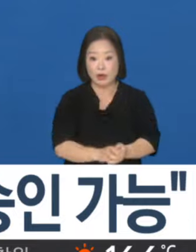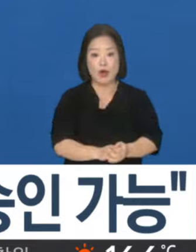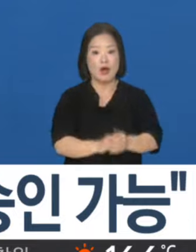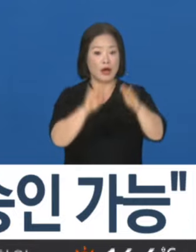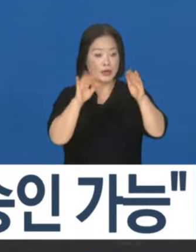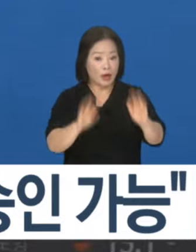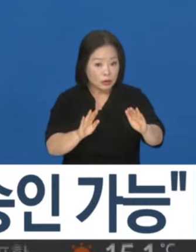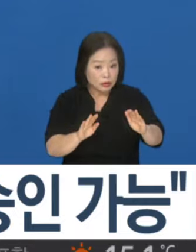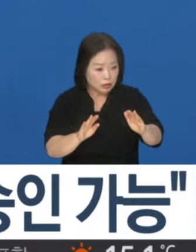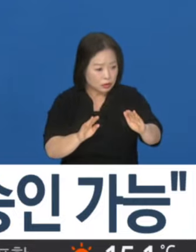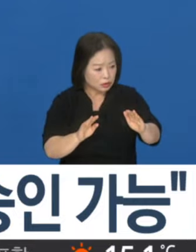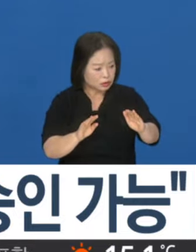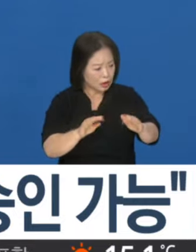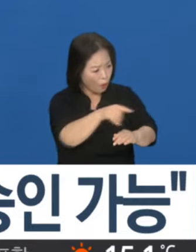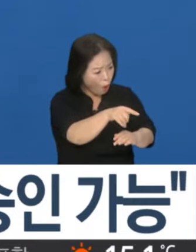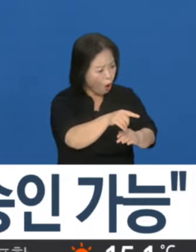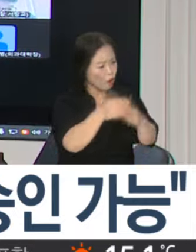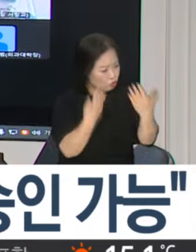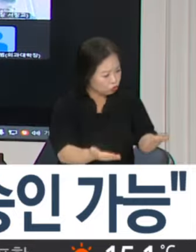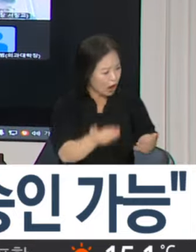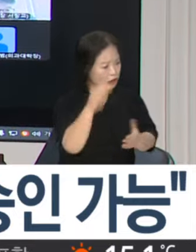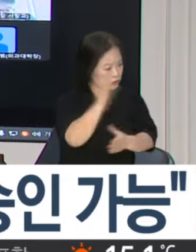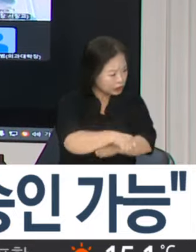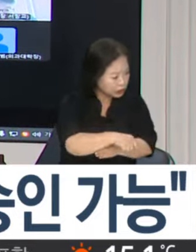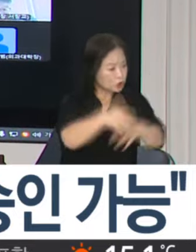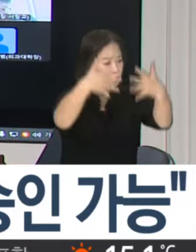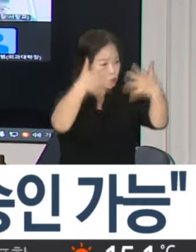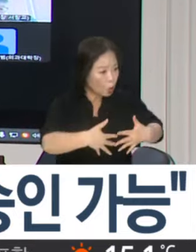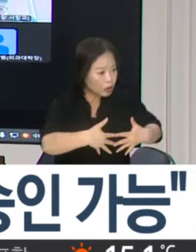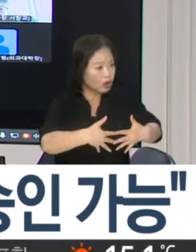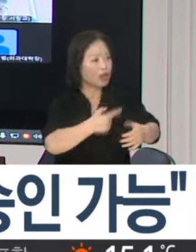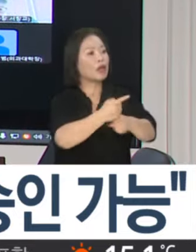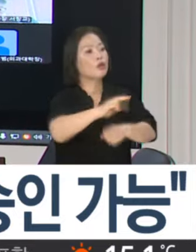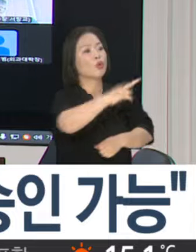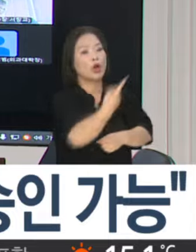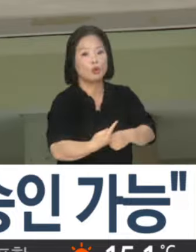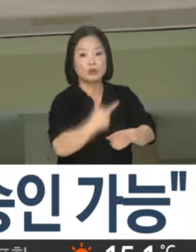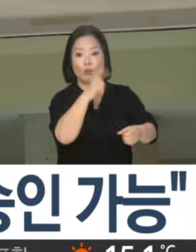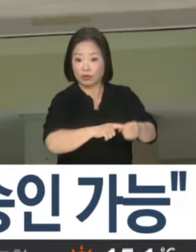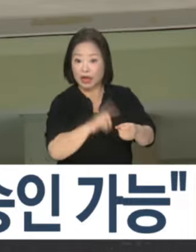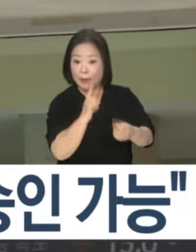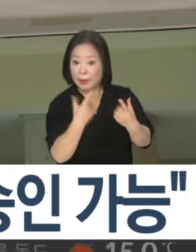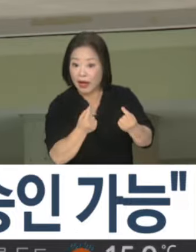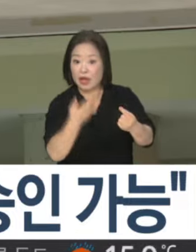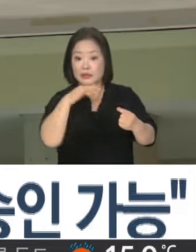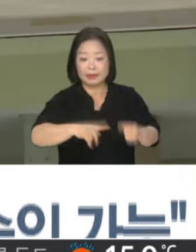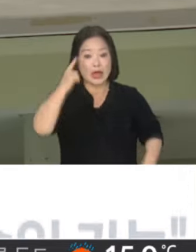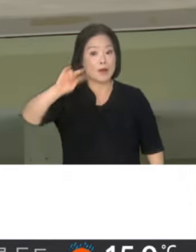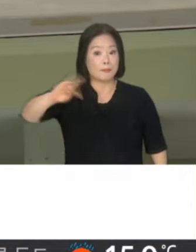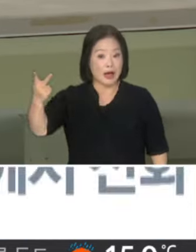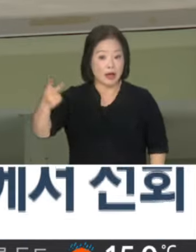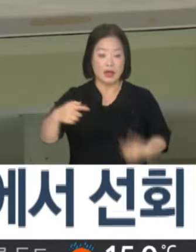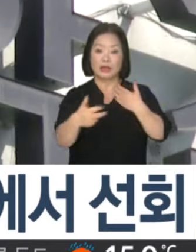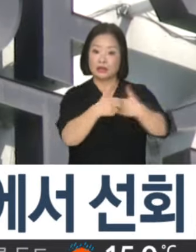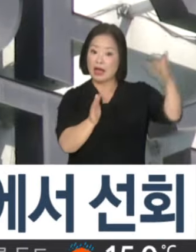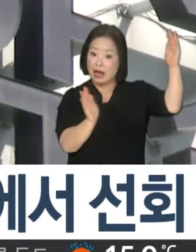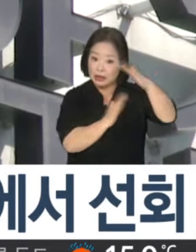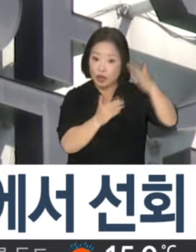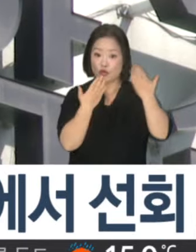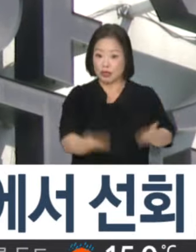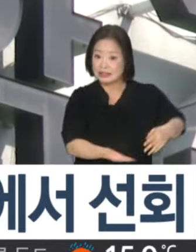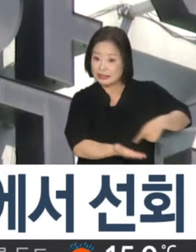라며 내년 복귀가 전제돼야 승인할 수 있다던 기존 입장에서 한발 물러선 겁니다 지난 2월 의대생들이 휴학 의사를